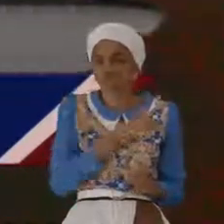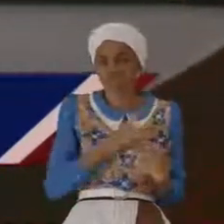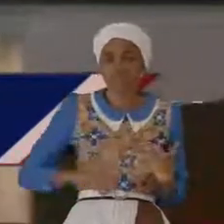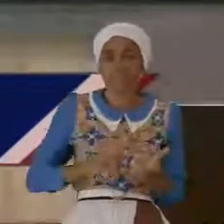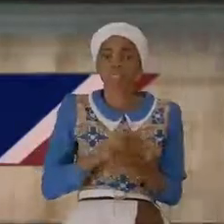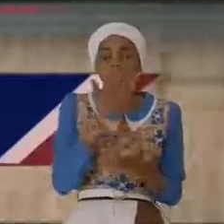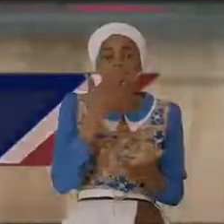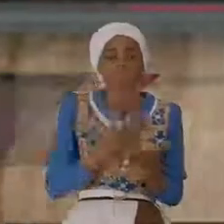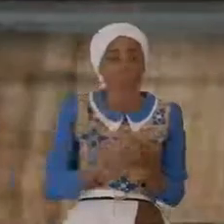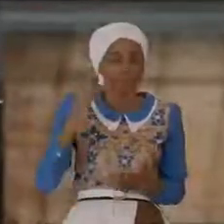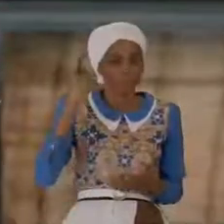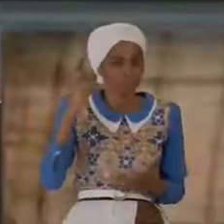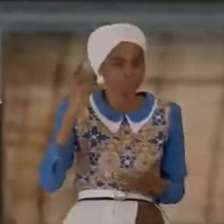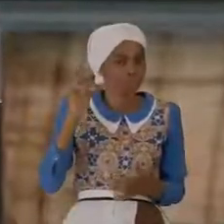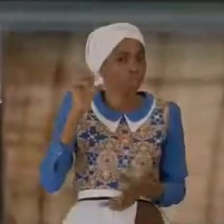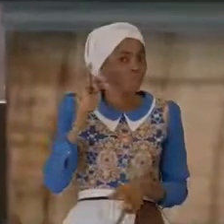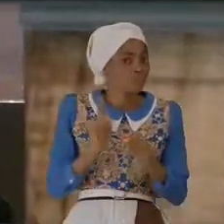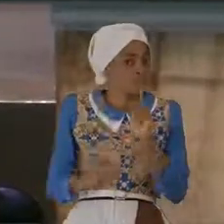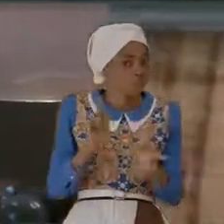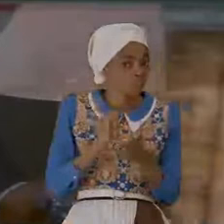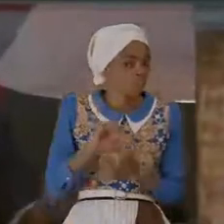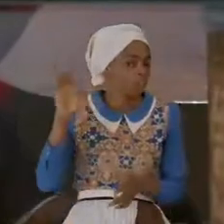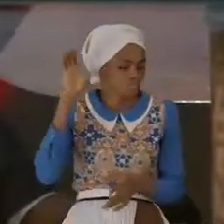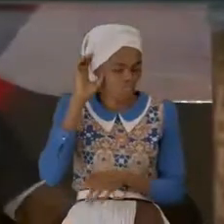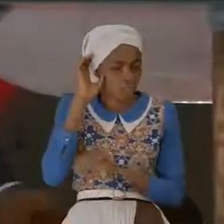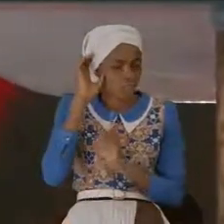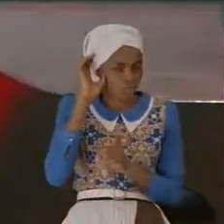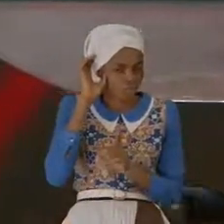c'est une bonne prédication. Et